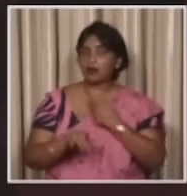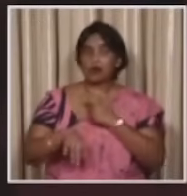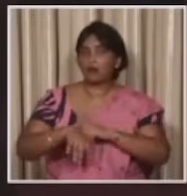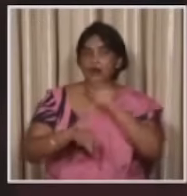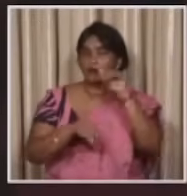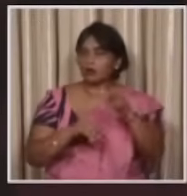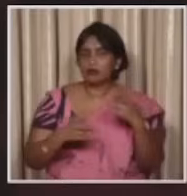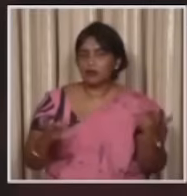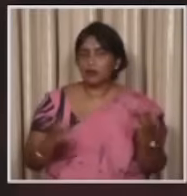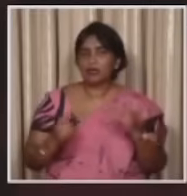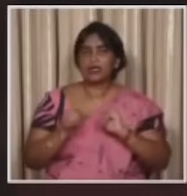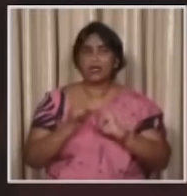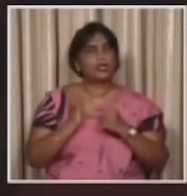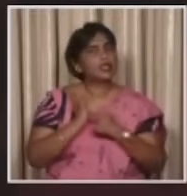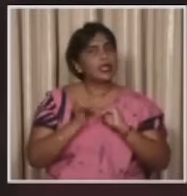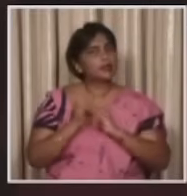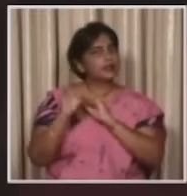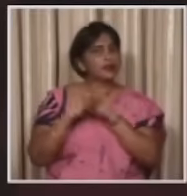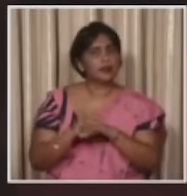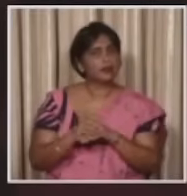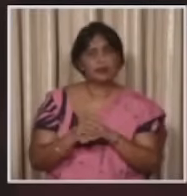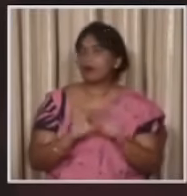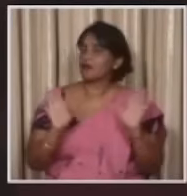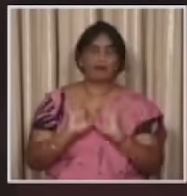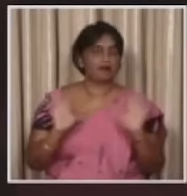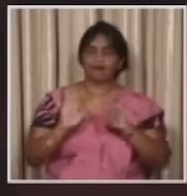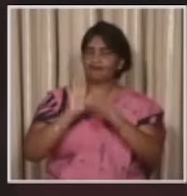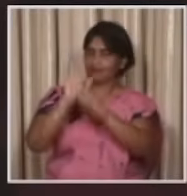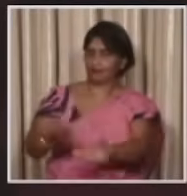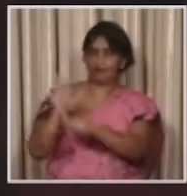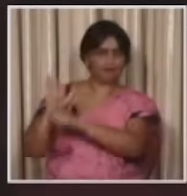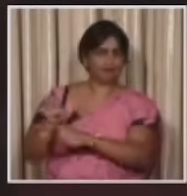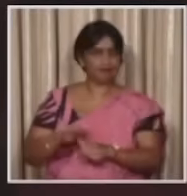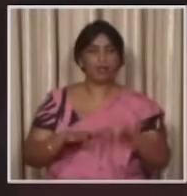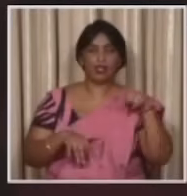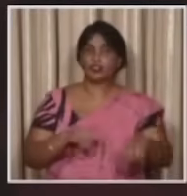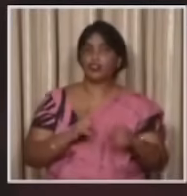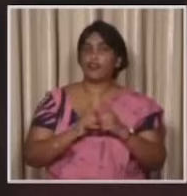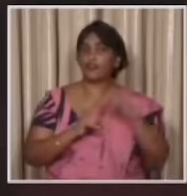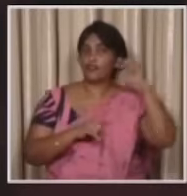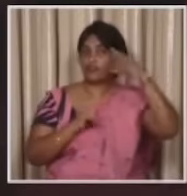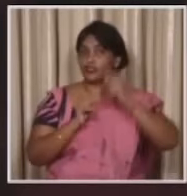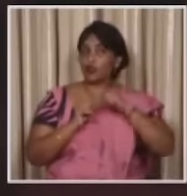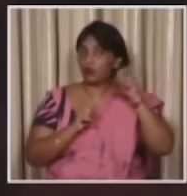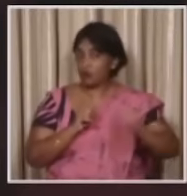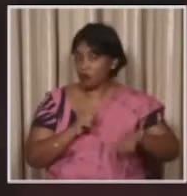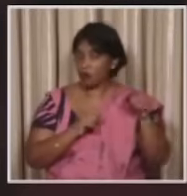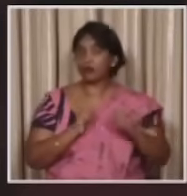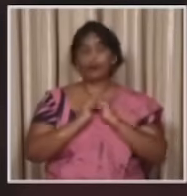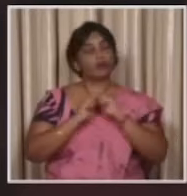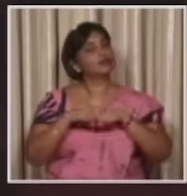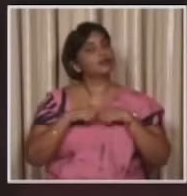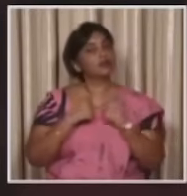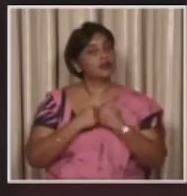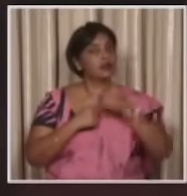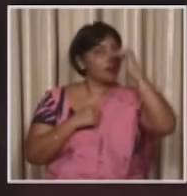අවස්ථාවක් නැද්ද? ES කෙනෙක්ට එහෙම අවස්ථාවක් නැද්ද? නෑ ඔක්කොම යටපත් කරලා තියෙන්නේ. අද විදුලි බල මණ්ඩලයේ වෘත්තීය සමිතිය කියලා